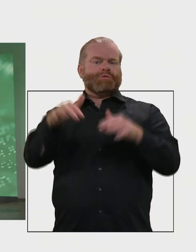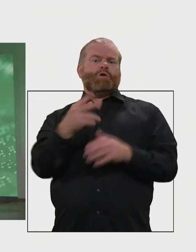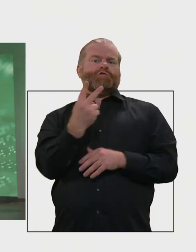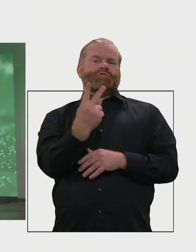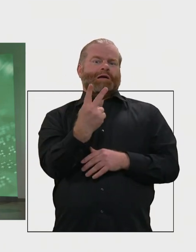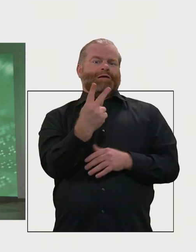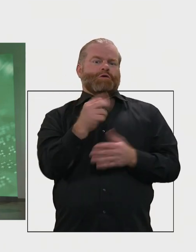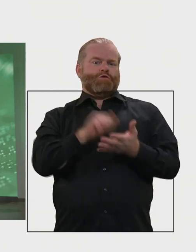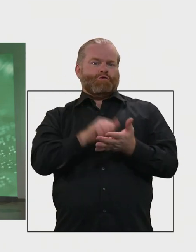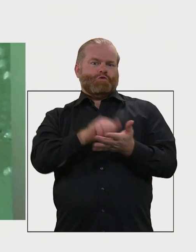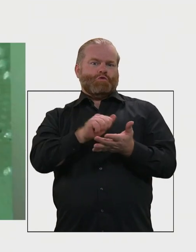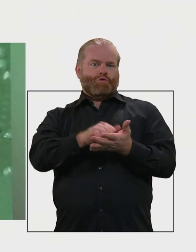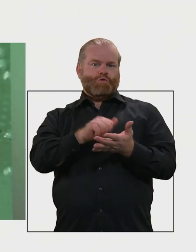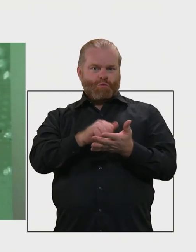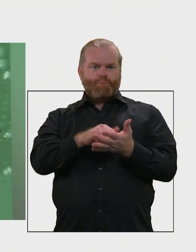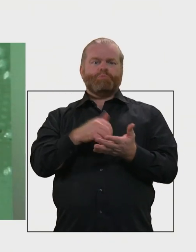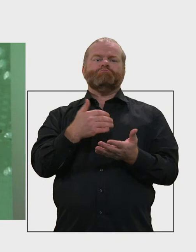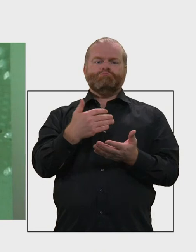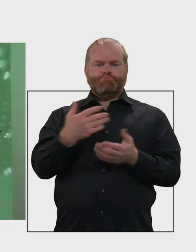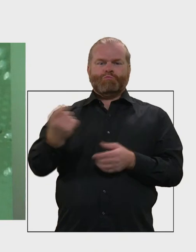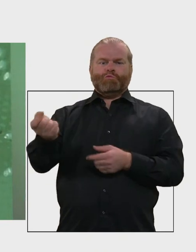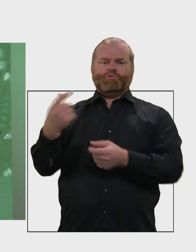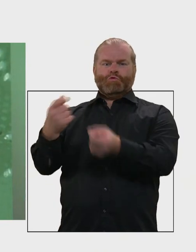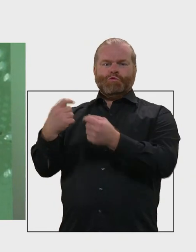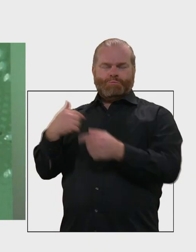mal hoch.